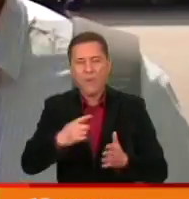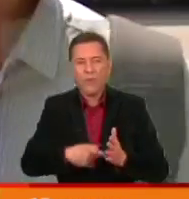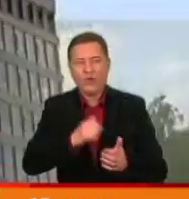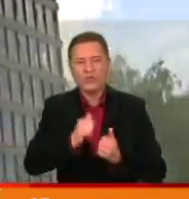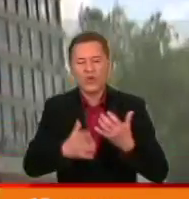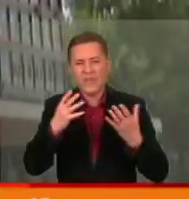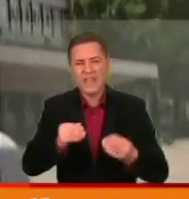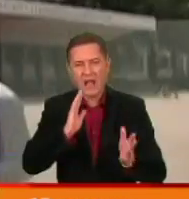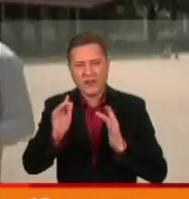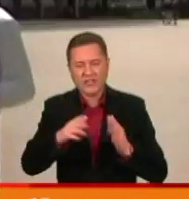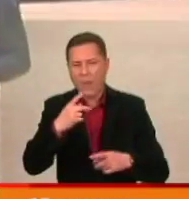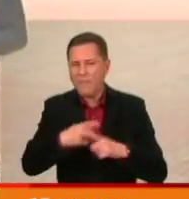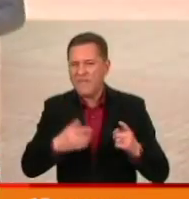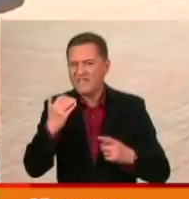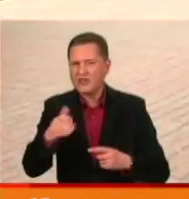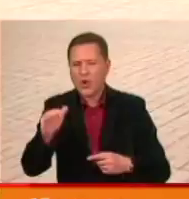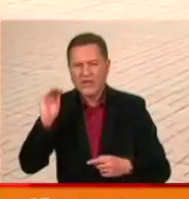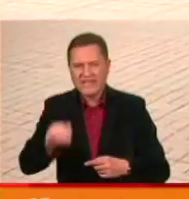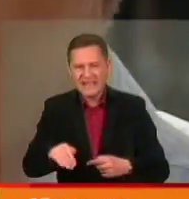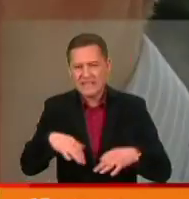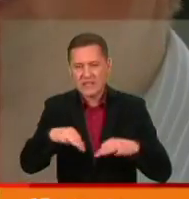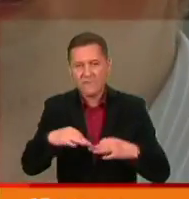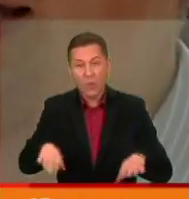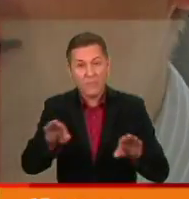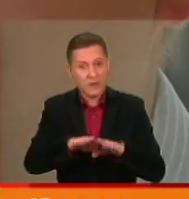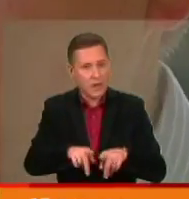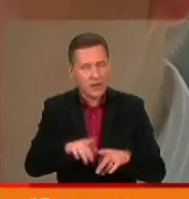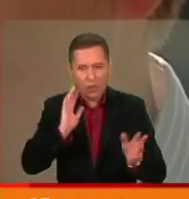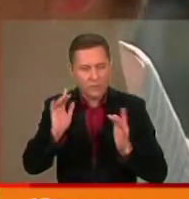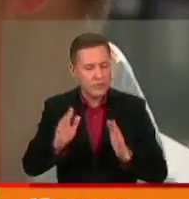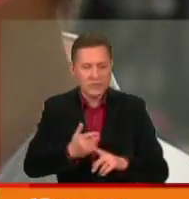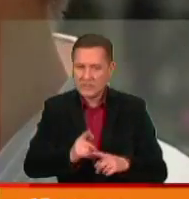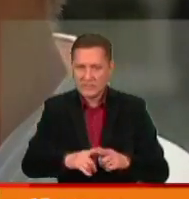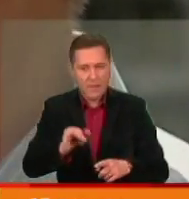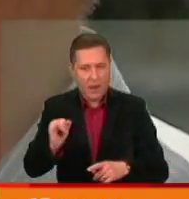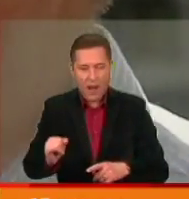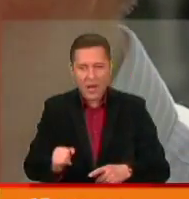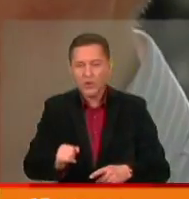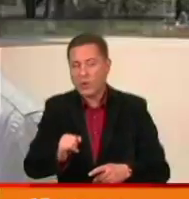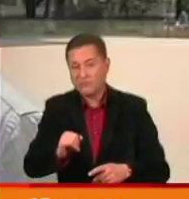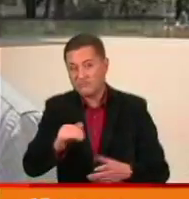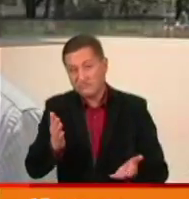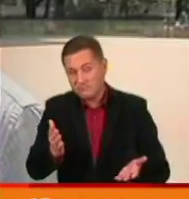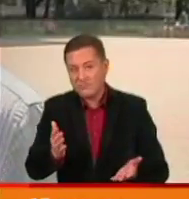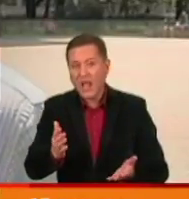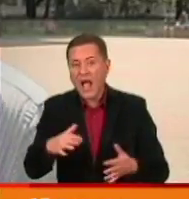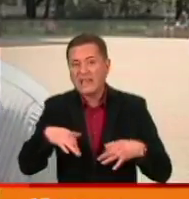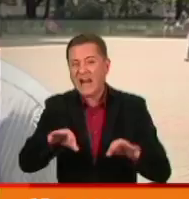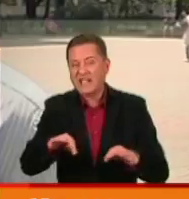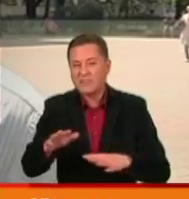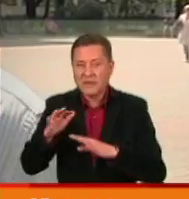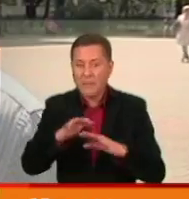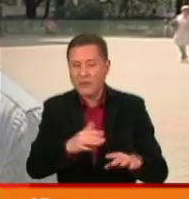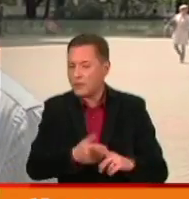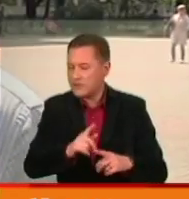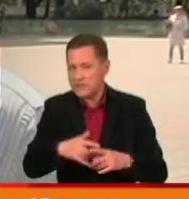проїздить 500 тисяч авто. І перекриття такої вулиці – це не на добре. Хоча зради у тому не бачить. Транспортний поток – це